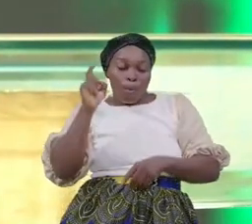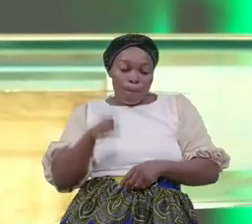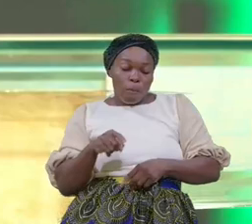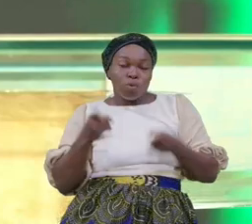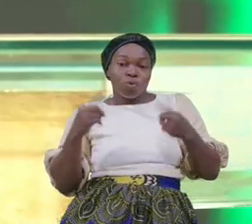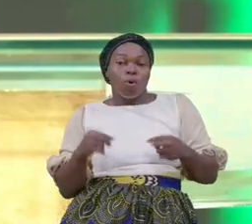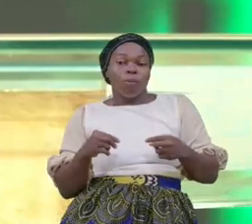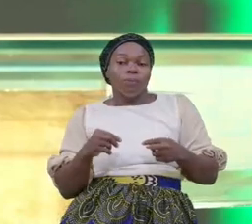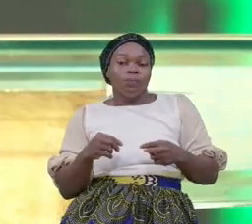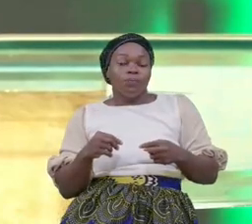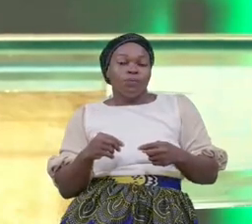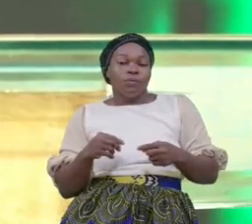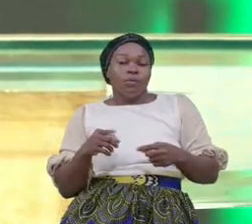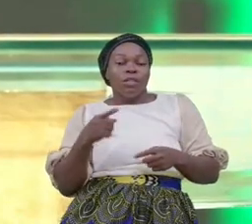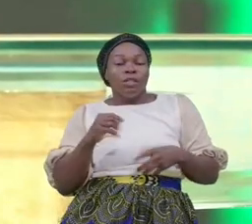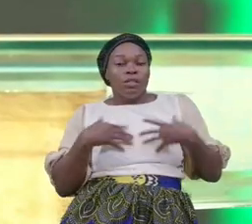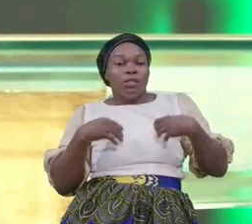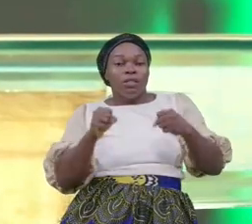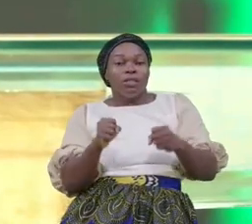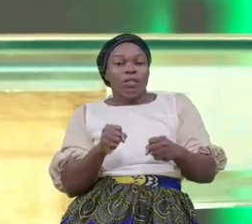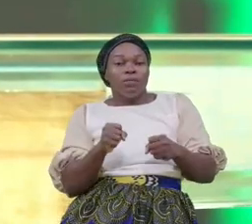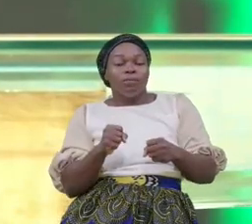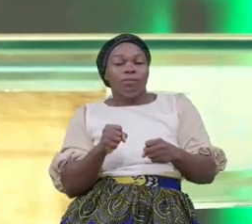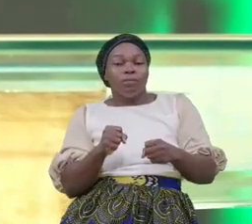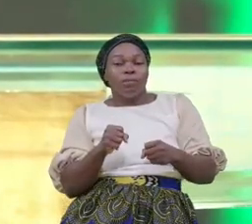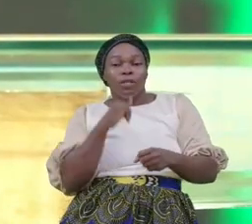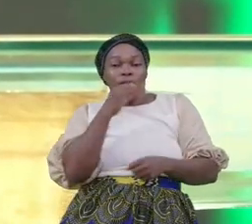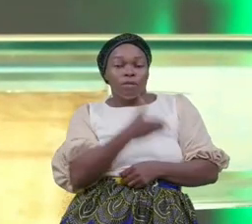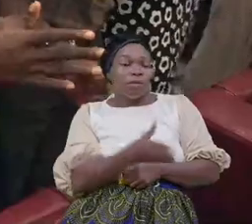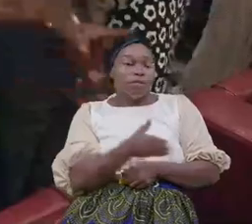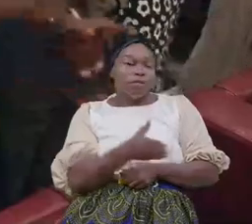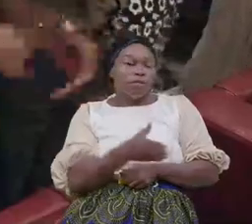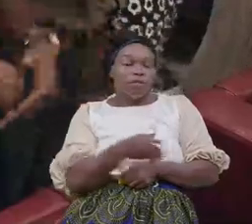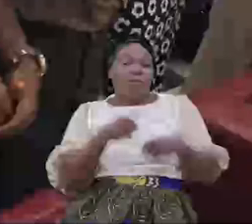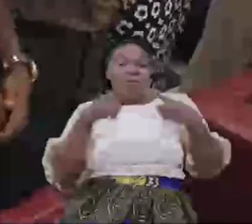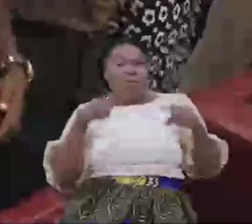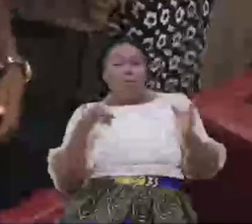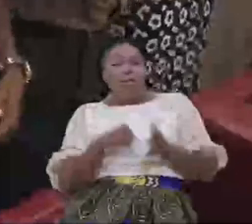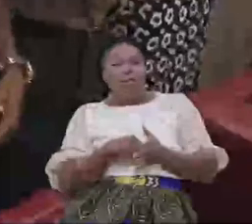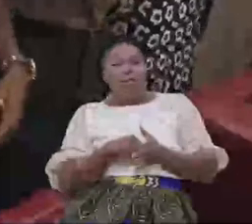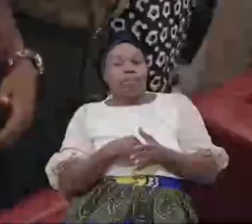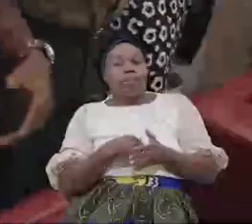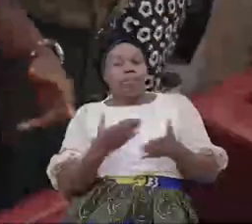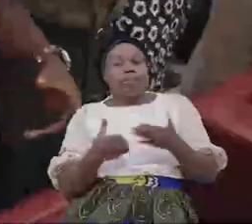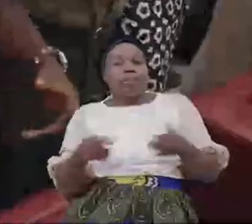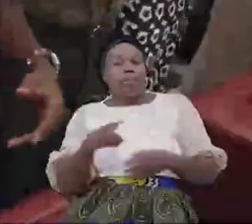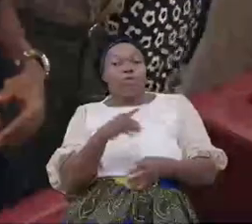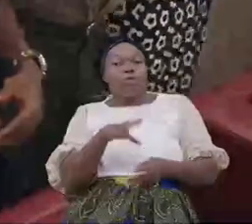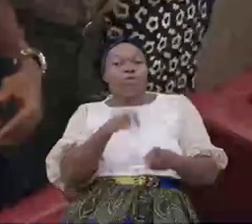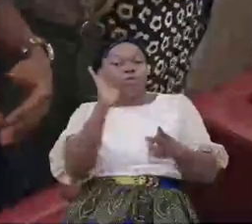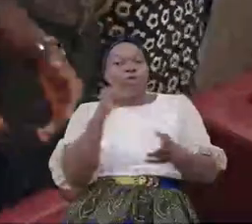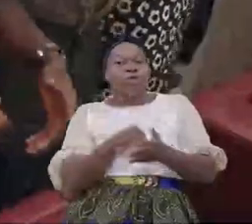Crois-le. Avant de le toucher. Déclarez-le. avant de le découvrir.